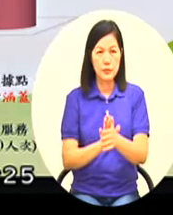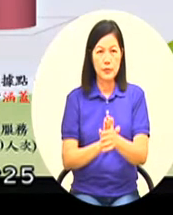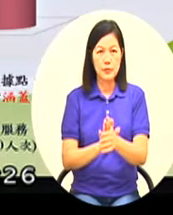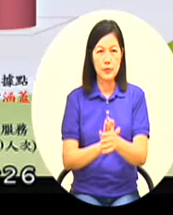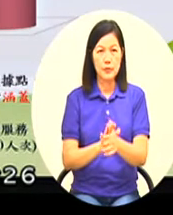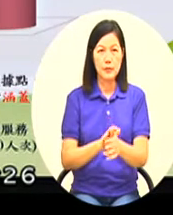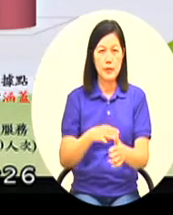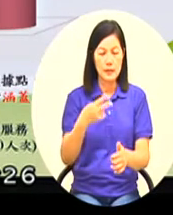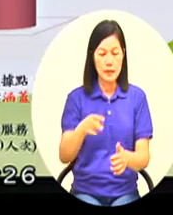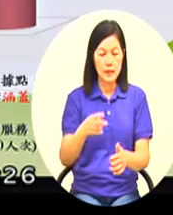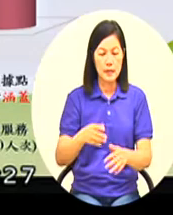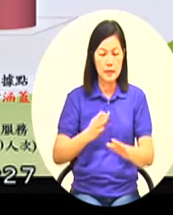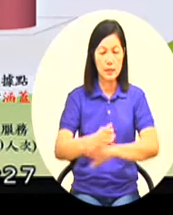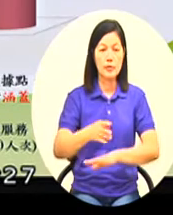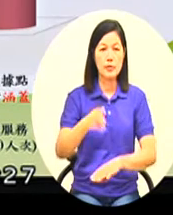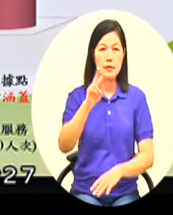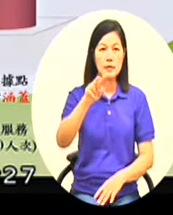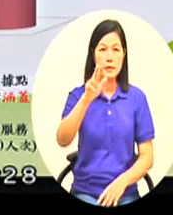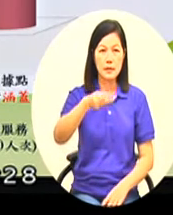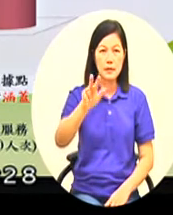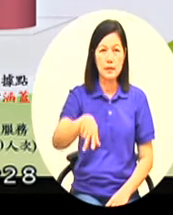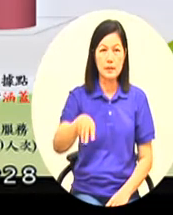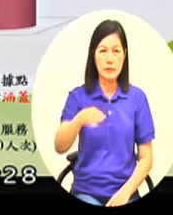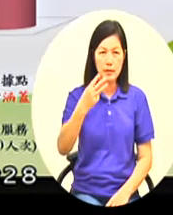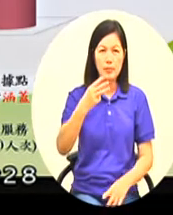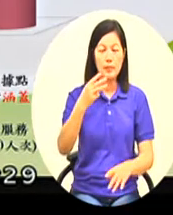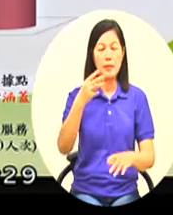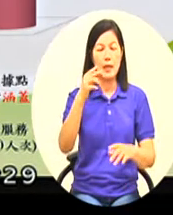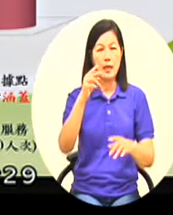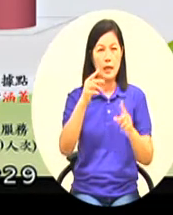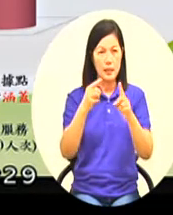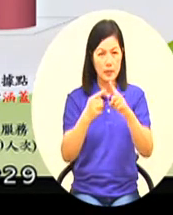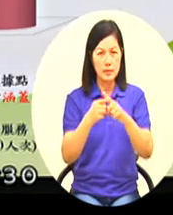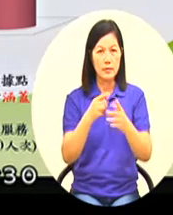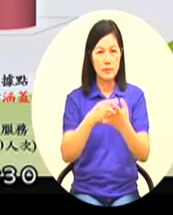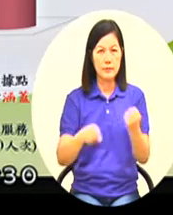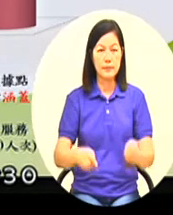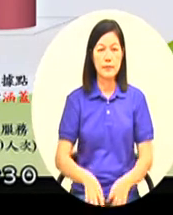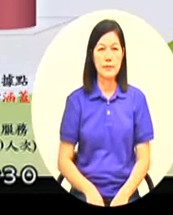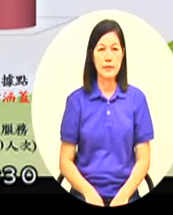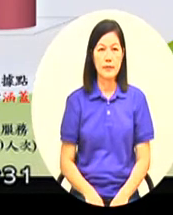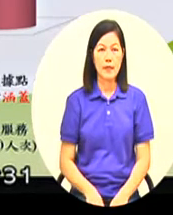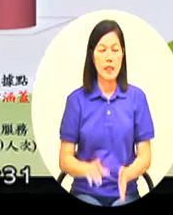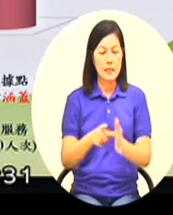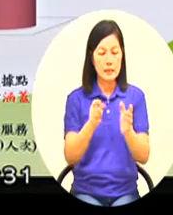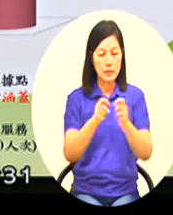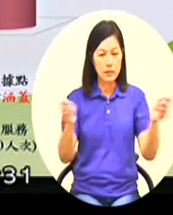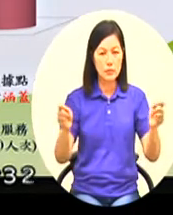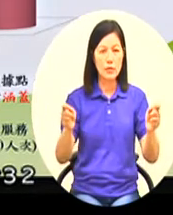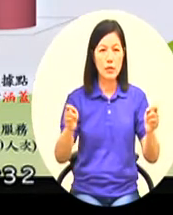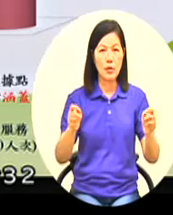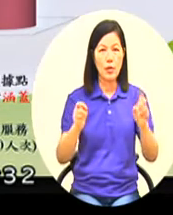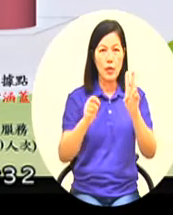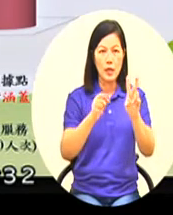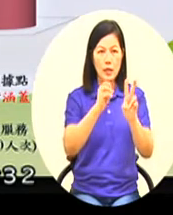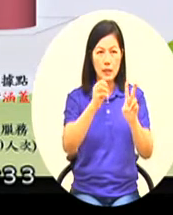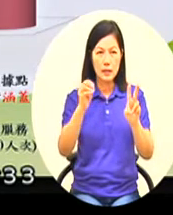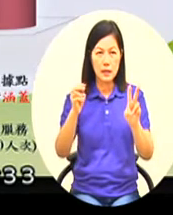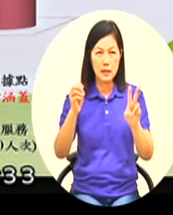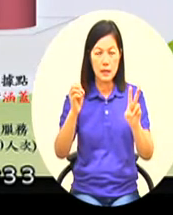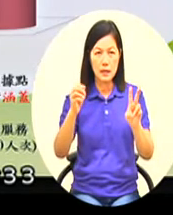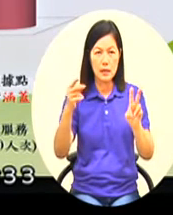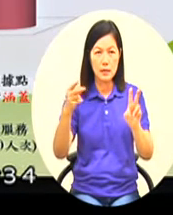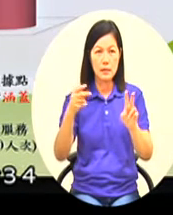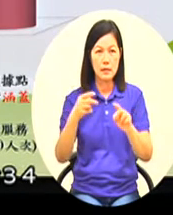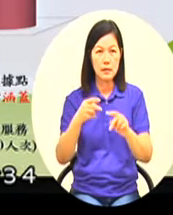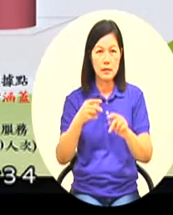过7300人次。那这个部分即将在我们明年的长照2.0上路之后，会扩大我们的服务